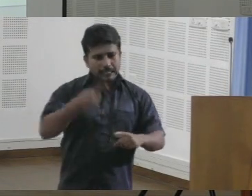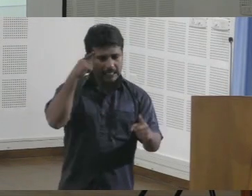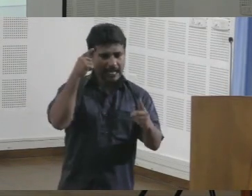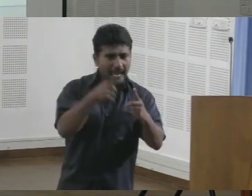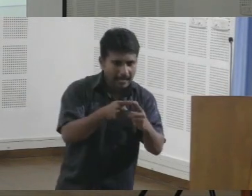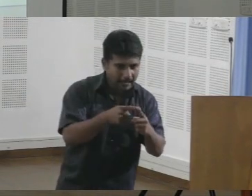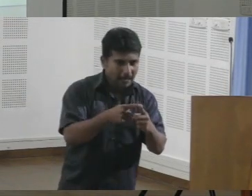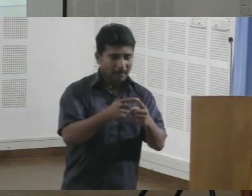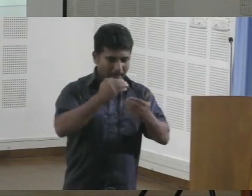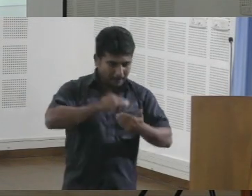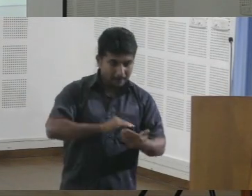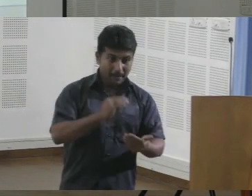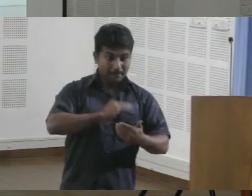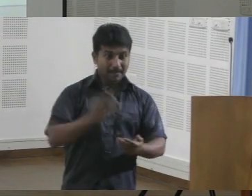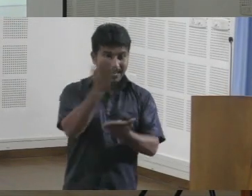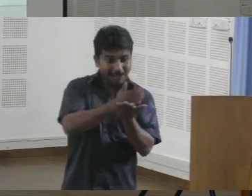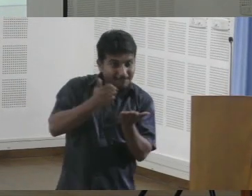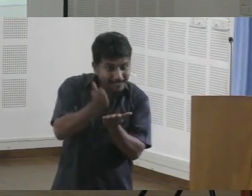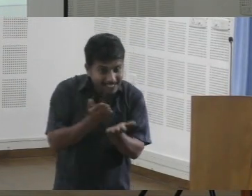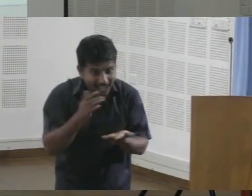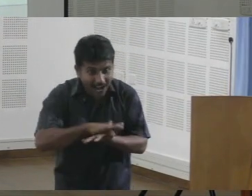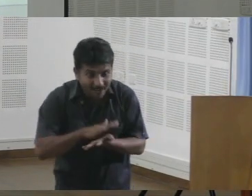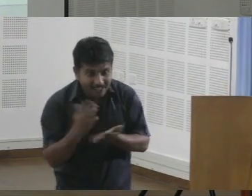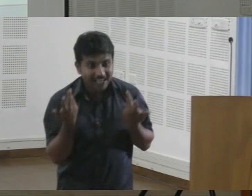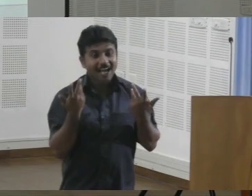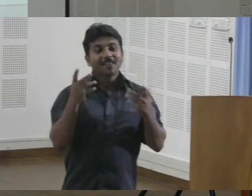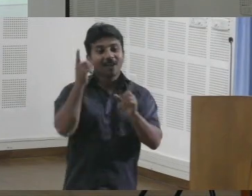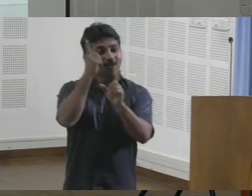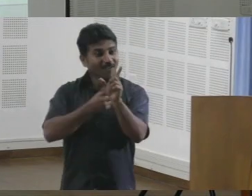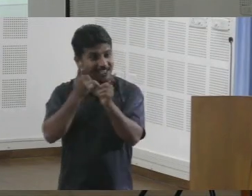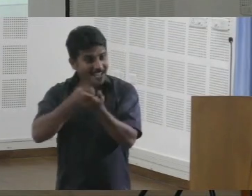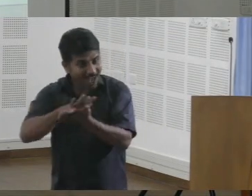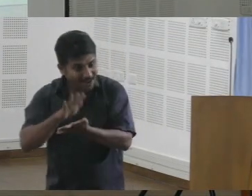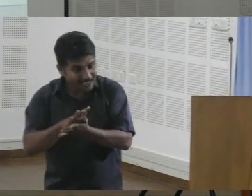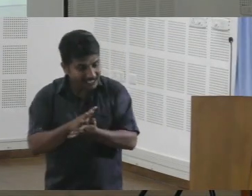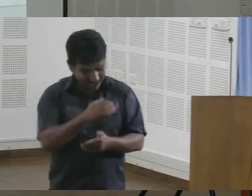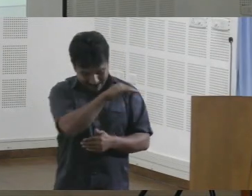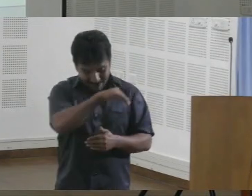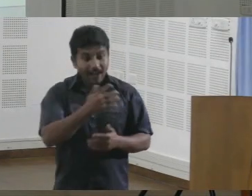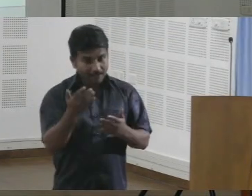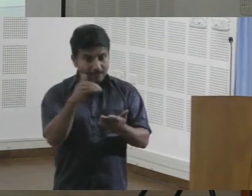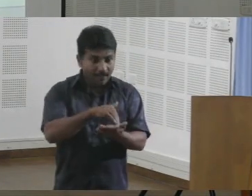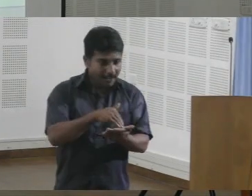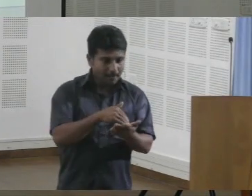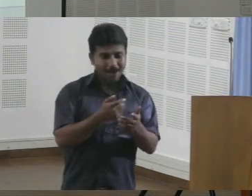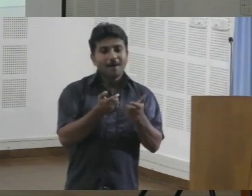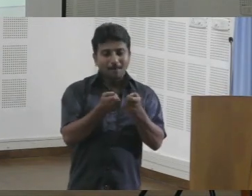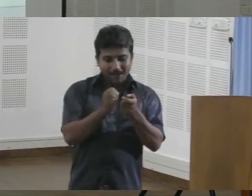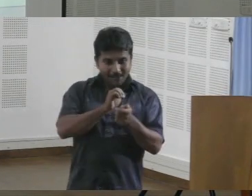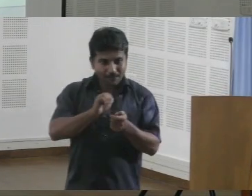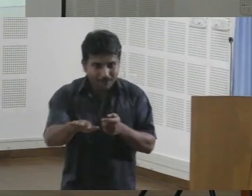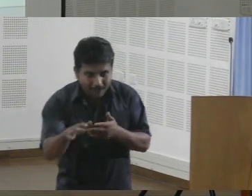വരുമ്പോൾ ആനിവേഴ്സറി വരുമ്പോൾ ഒക്കെ ആവാസ് ഉപയോഗിച്ച് അവരെ വിഷസ് അയക്കാനും അത് റെക്കോർഡ് ചെയ്ത് അവർക്ക് അയച്ചു